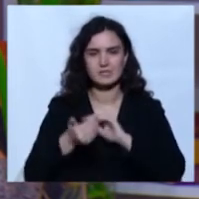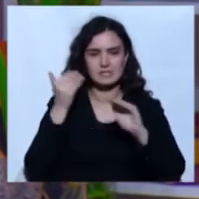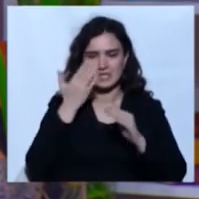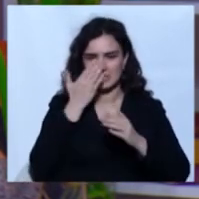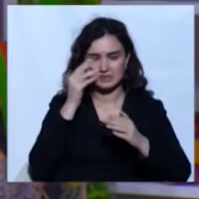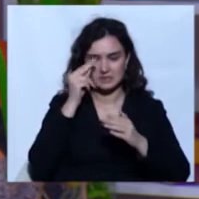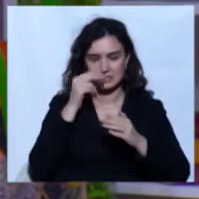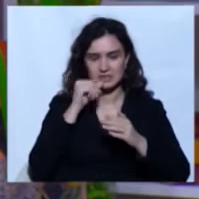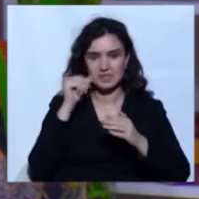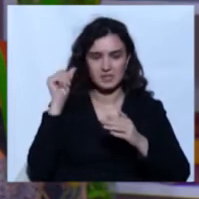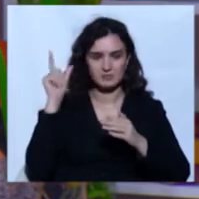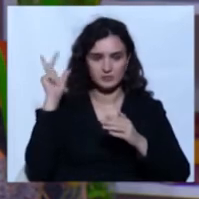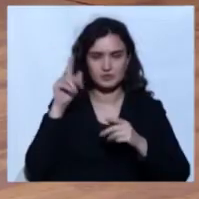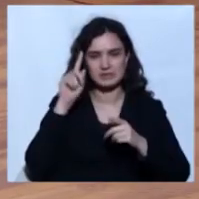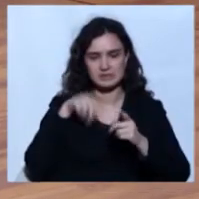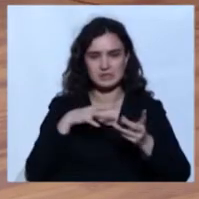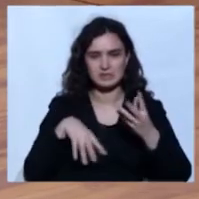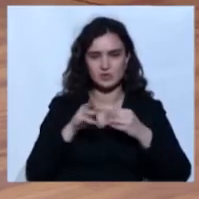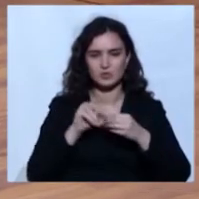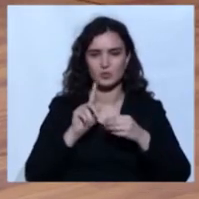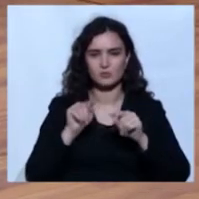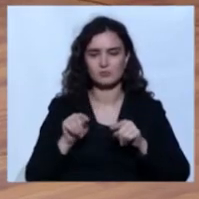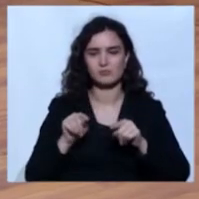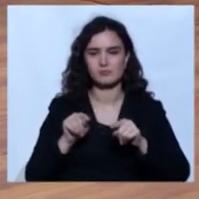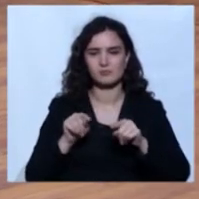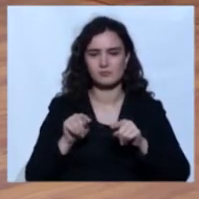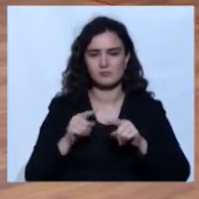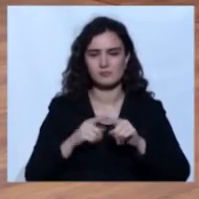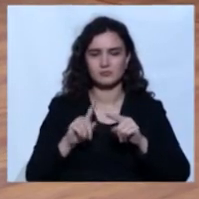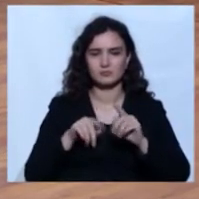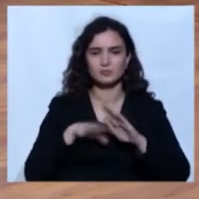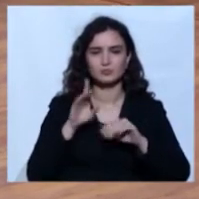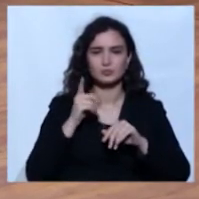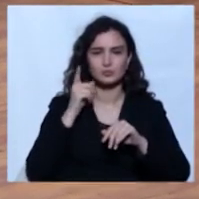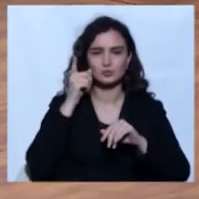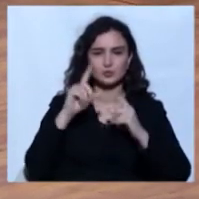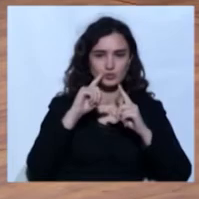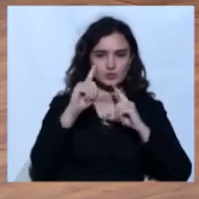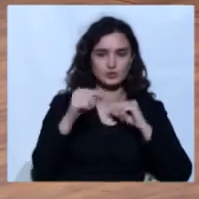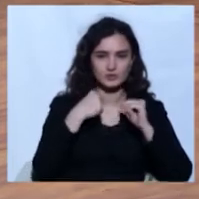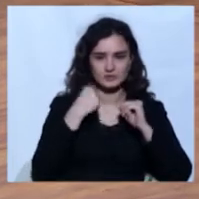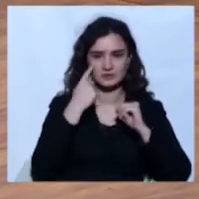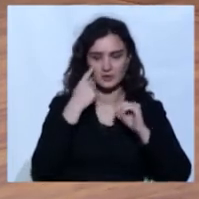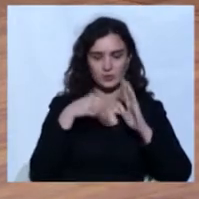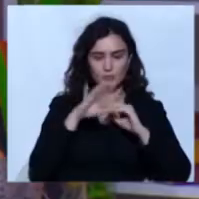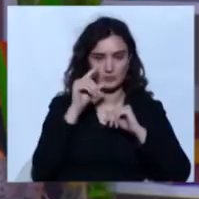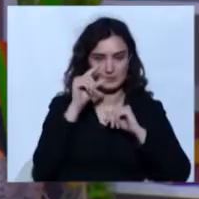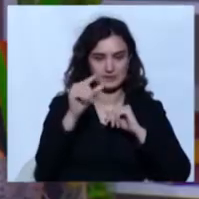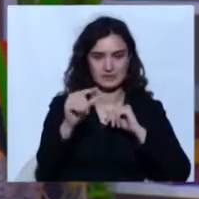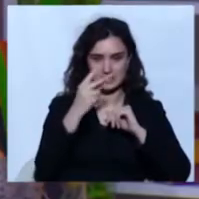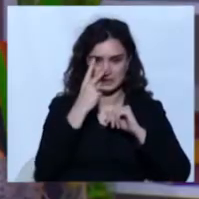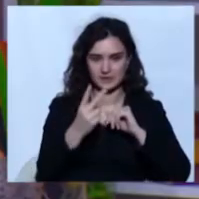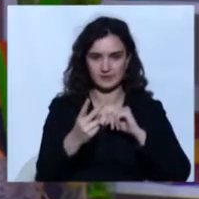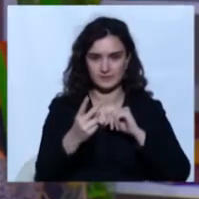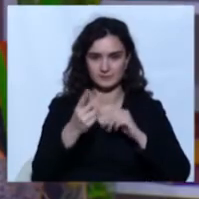წლებში, იცით, რომ რაც უფრო შორს არის საგანი, ჩვენი თვალი მით უფრო პატარას ხედავს ამ